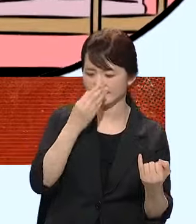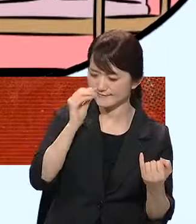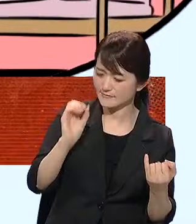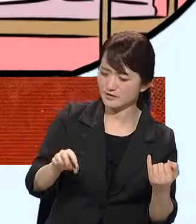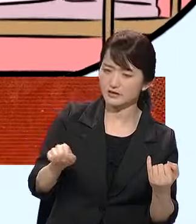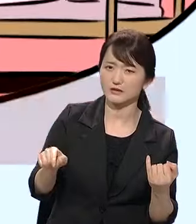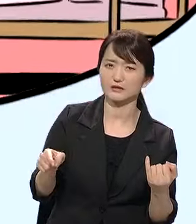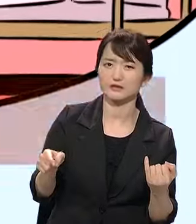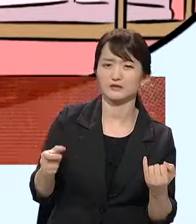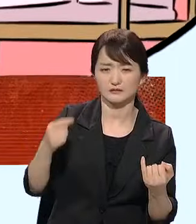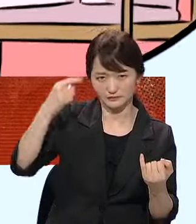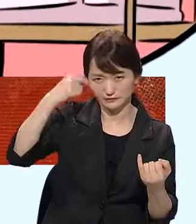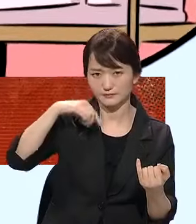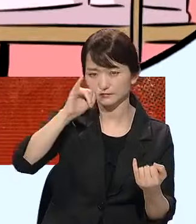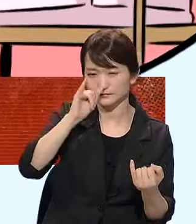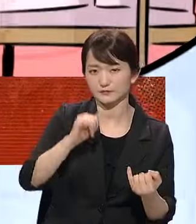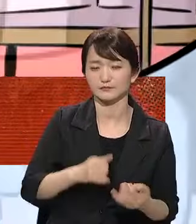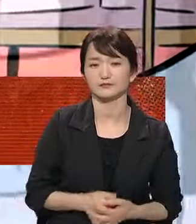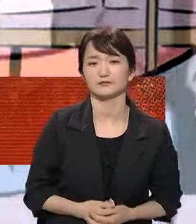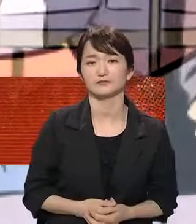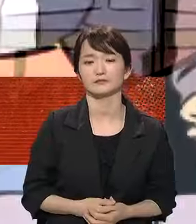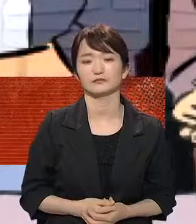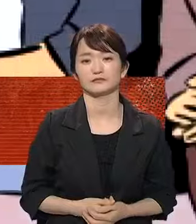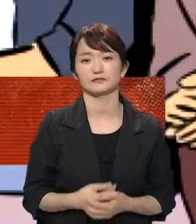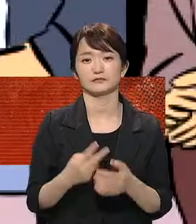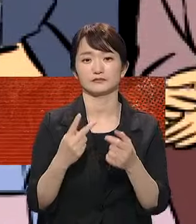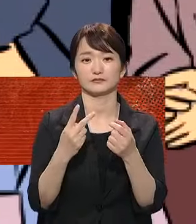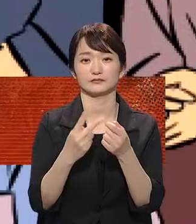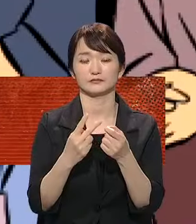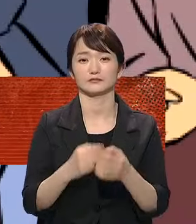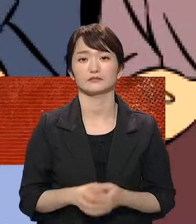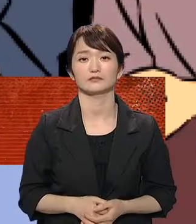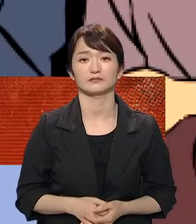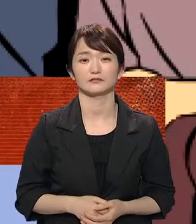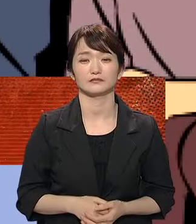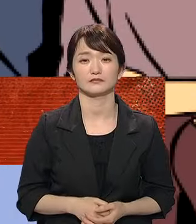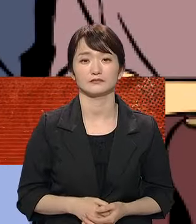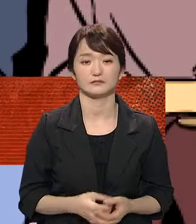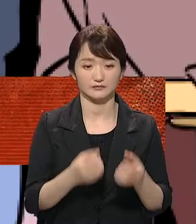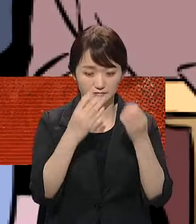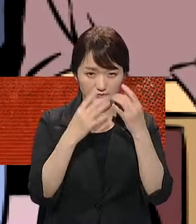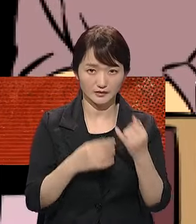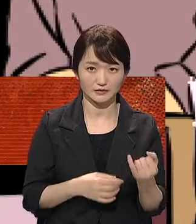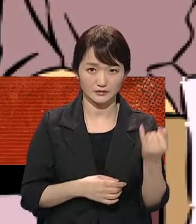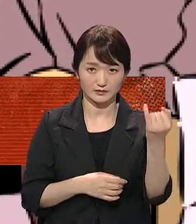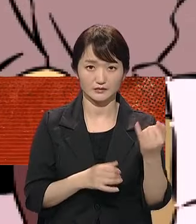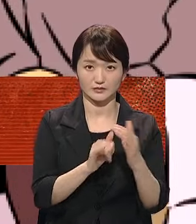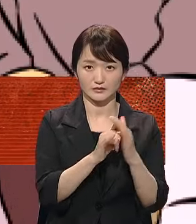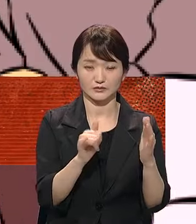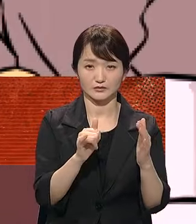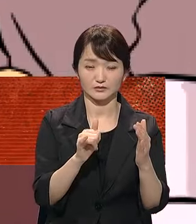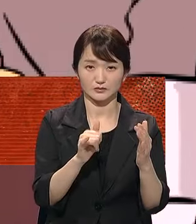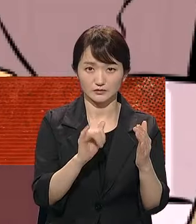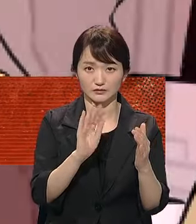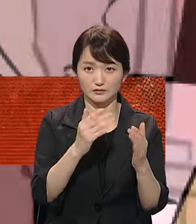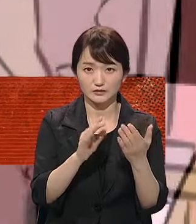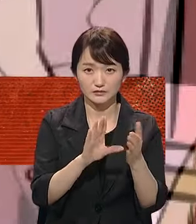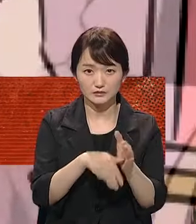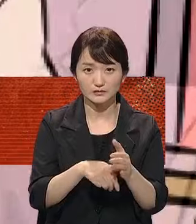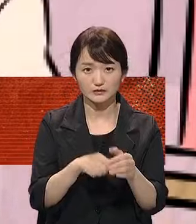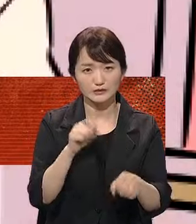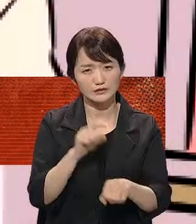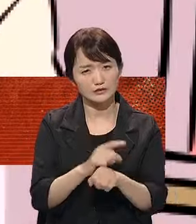무시하는 것 같은 느낌이 있었다고 합니다 그리고 두 번째는요이 처음 새 언니와 가족이 됐을 때 성격이 안 맞아서 자주